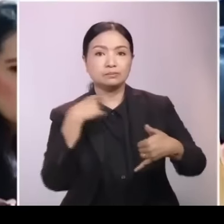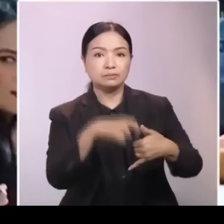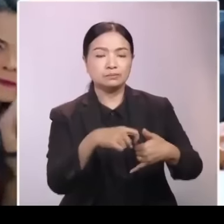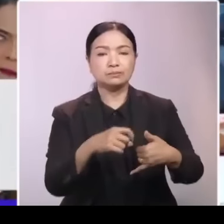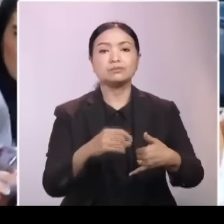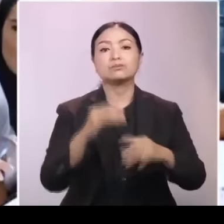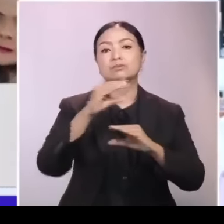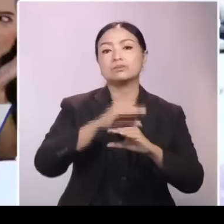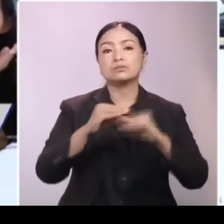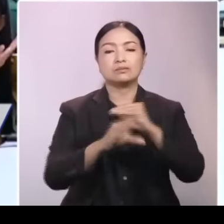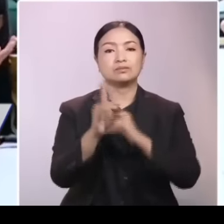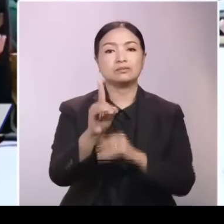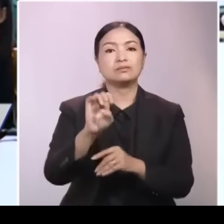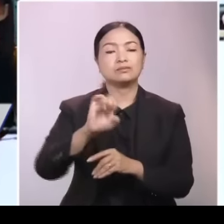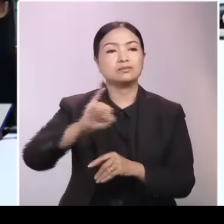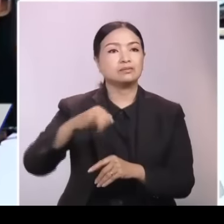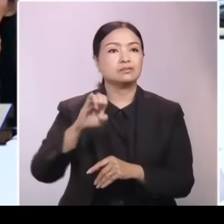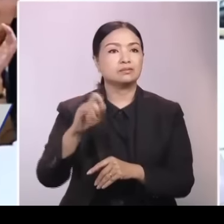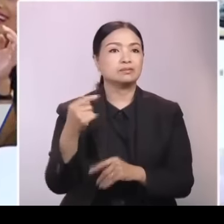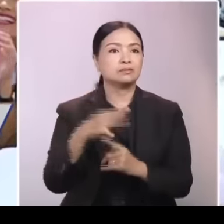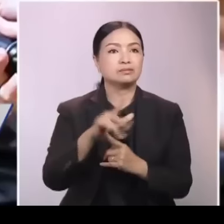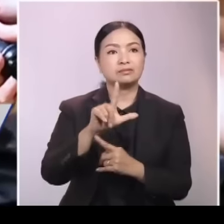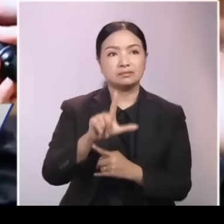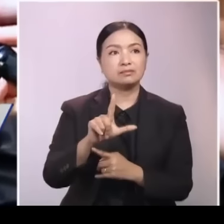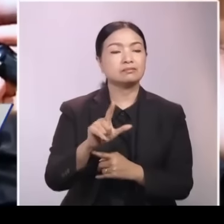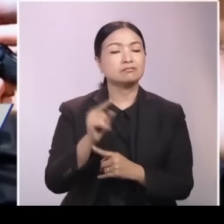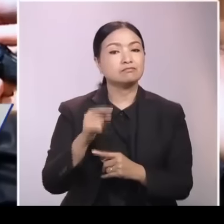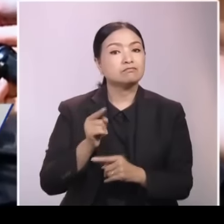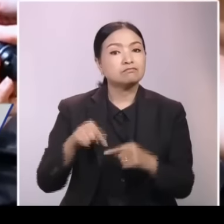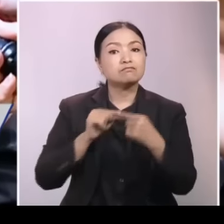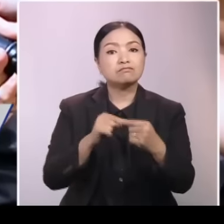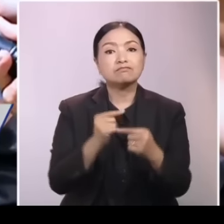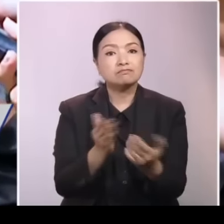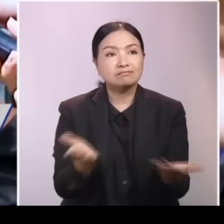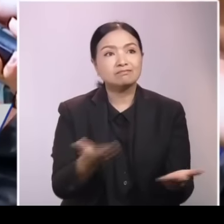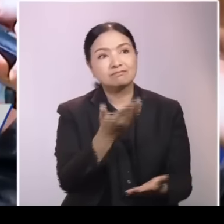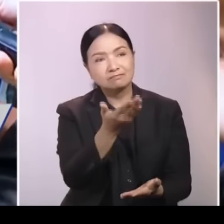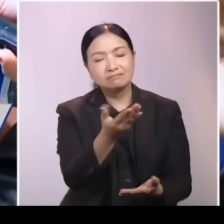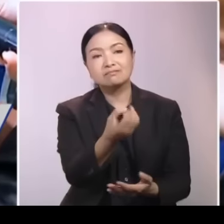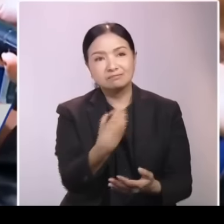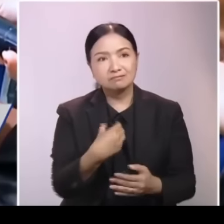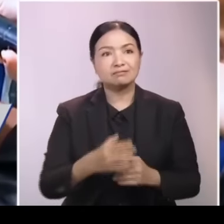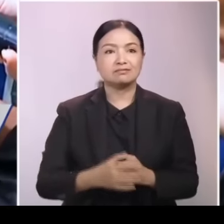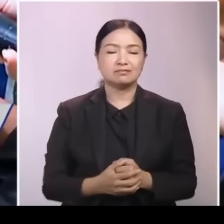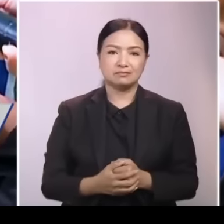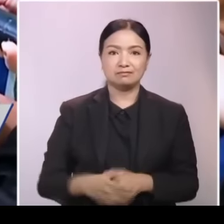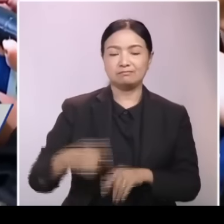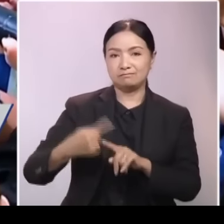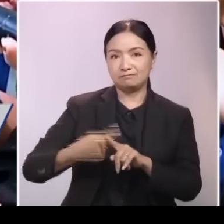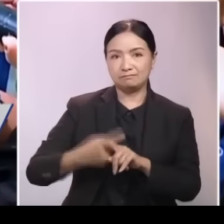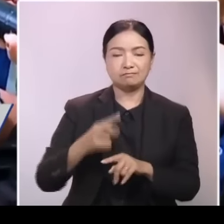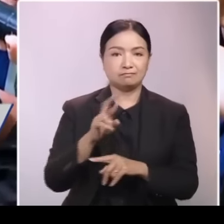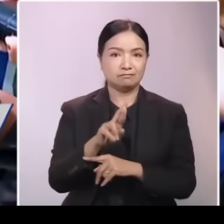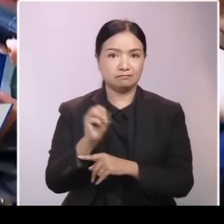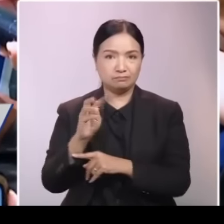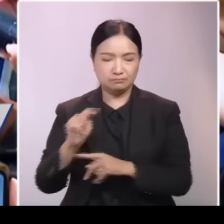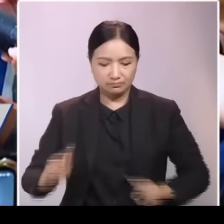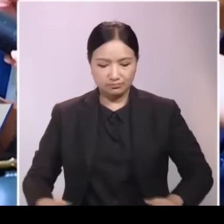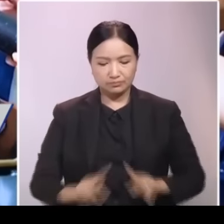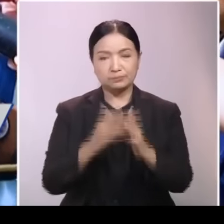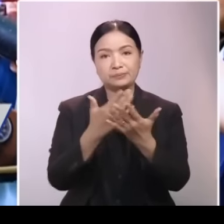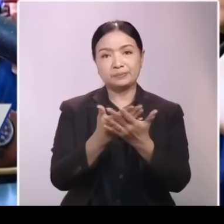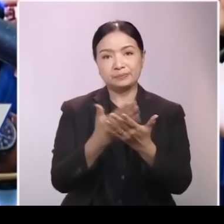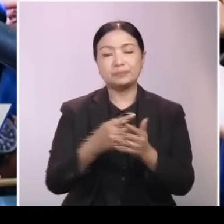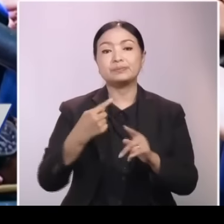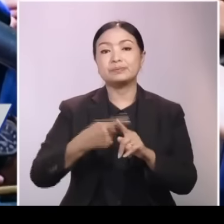ของรัฐบาลหลังจากนี้จะเป็นอย่างไรนั้นมีคำยืนยันจากนายจุลพันธ์อมรวิวัฒน์รักษาการรัฐมนตรีช่วยว่าการกระทรวงการค